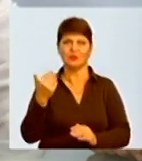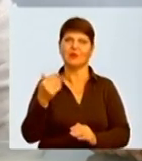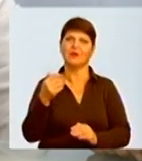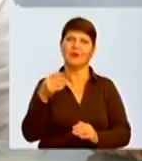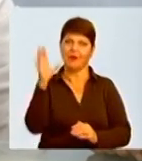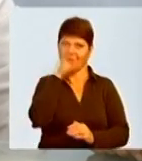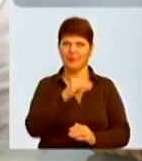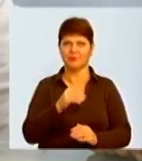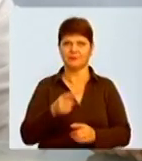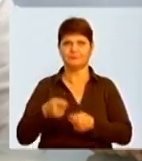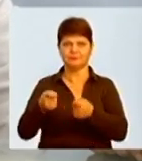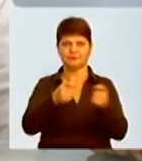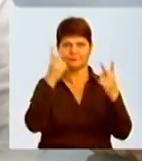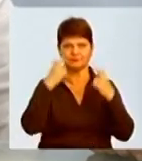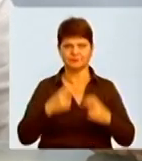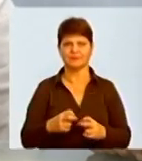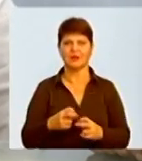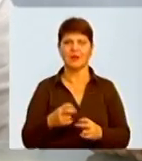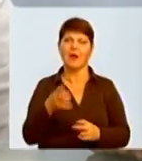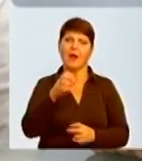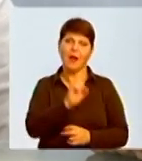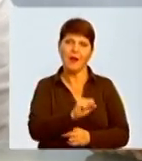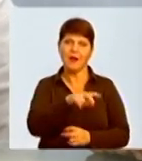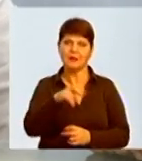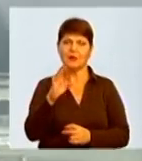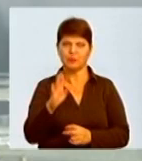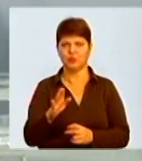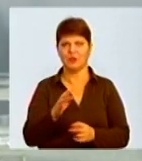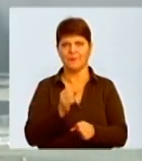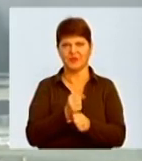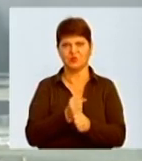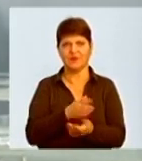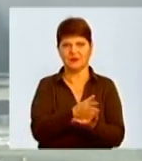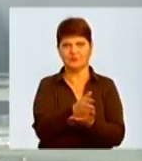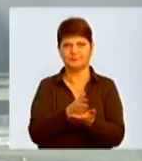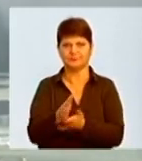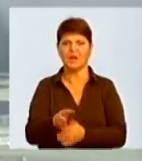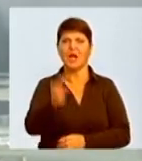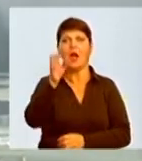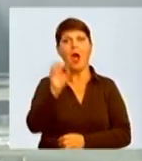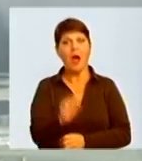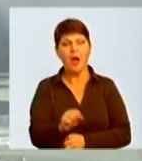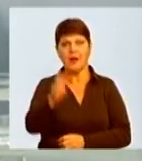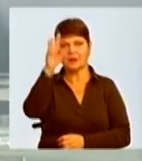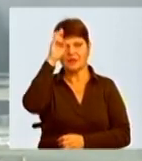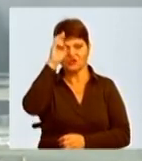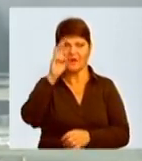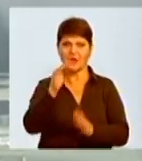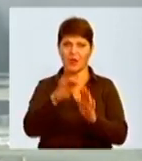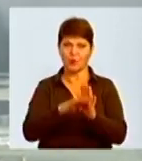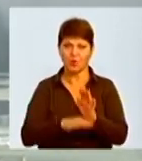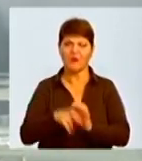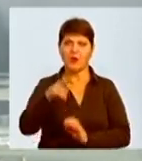ми будемо поступово працювати, да, і поступово об'їздимо всіх. Державної програми по онкології, власне,